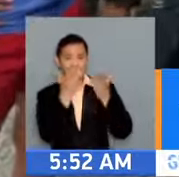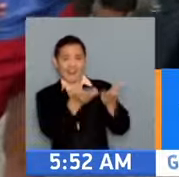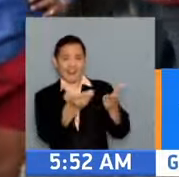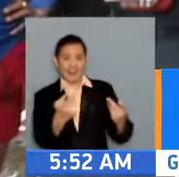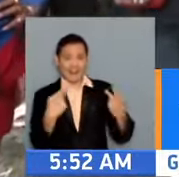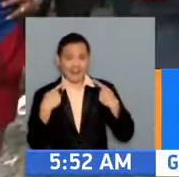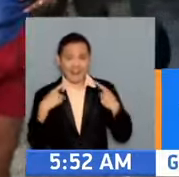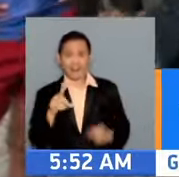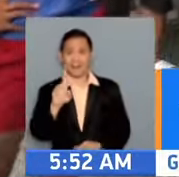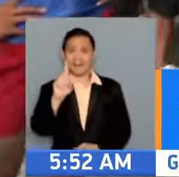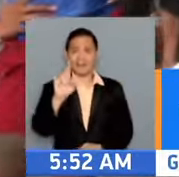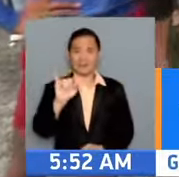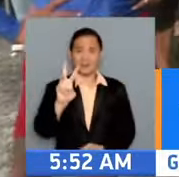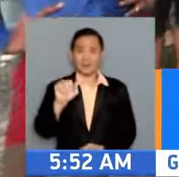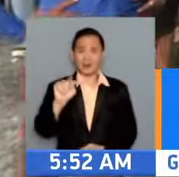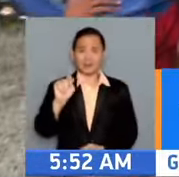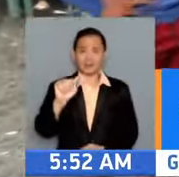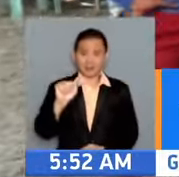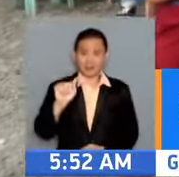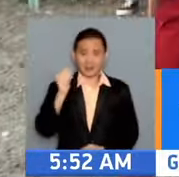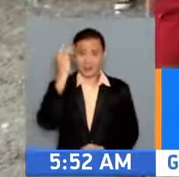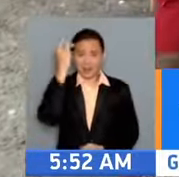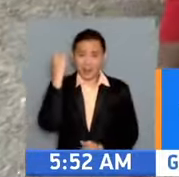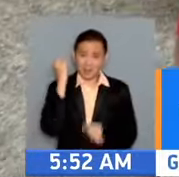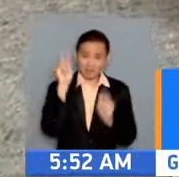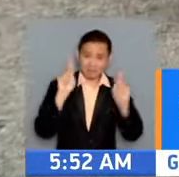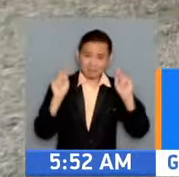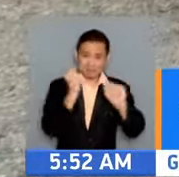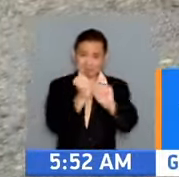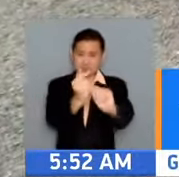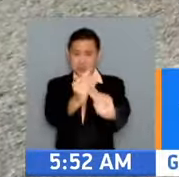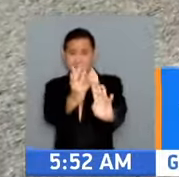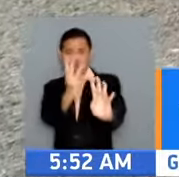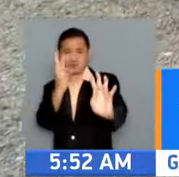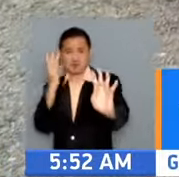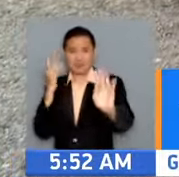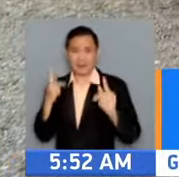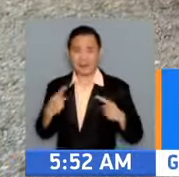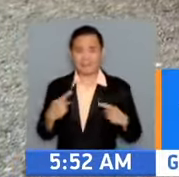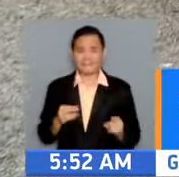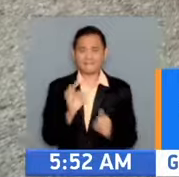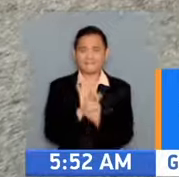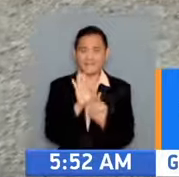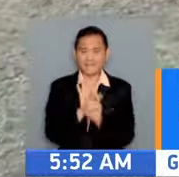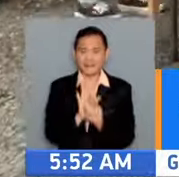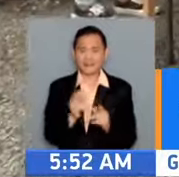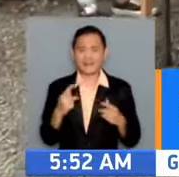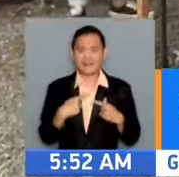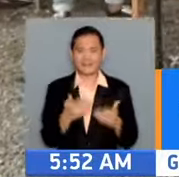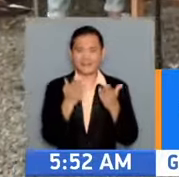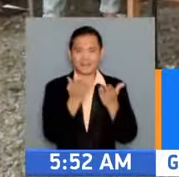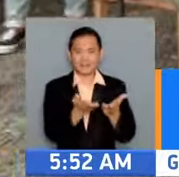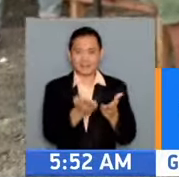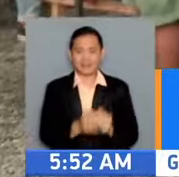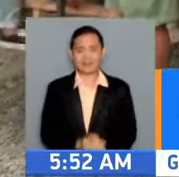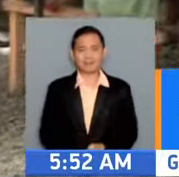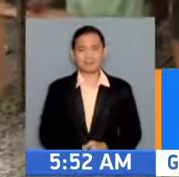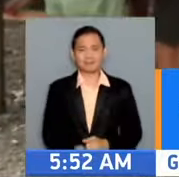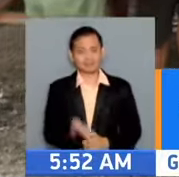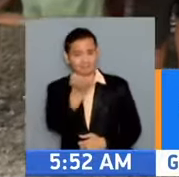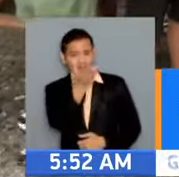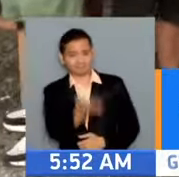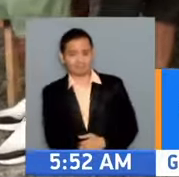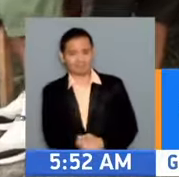ang daming tao dito. Kita nyo, ang daming fans, ang daming nakapila. Eh, talaga naman, siya pala ang nag-iisang Diwata ng